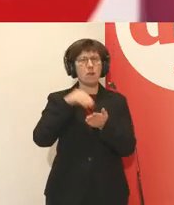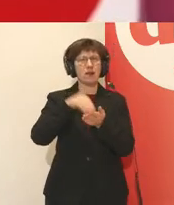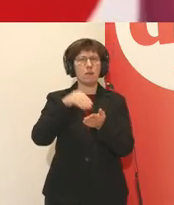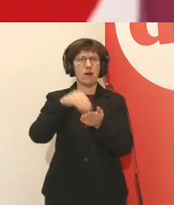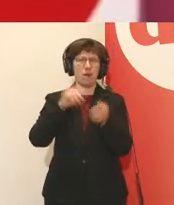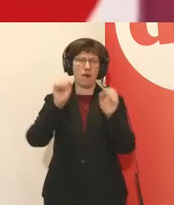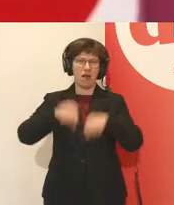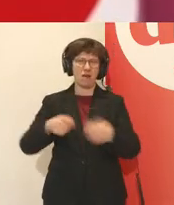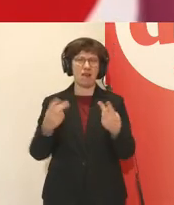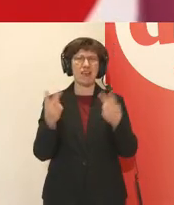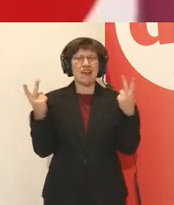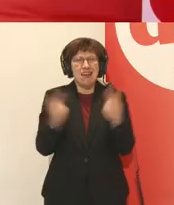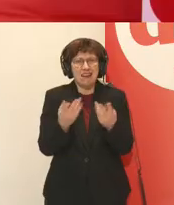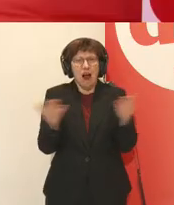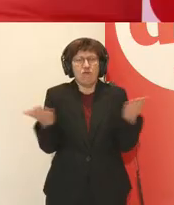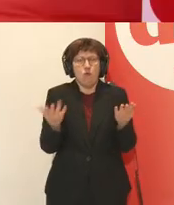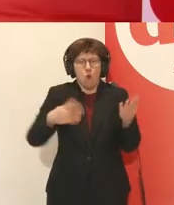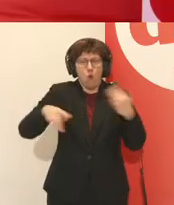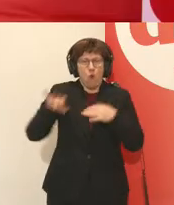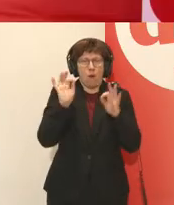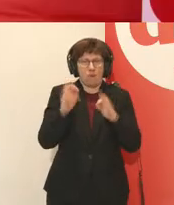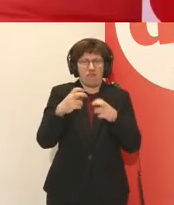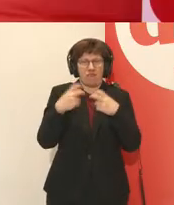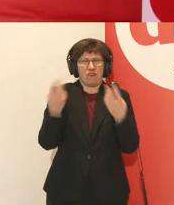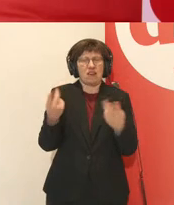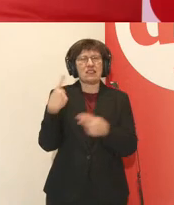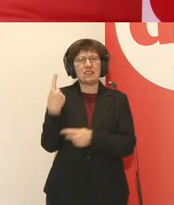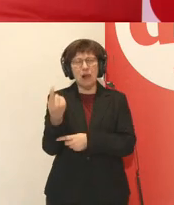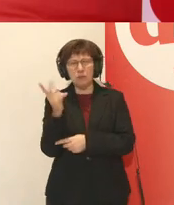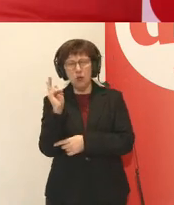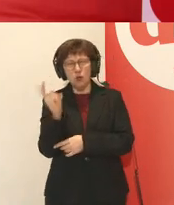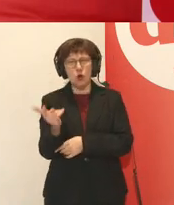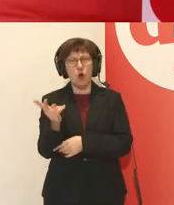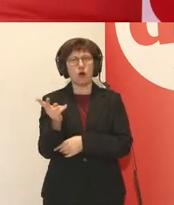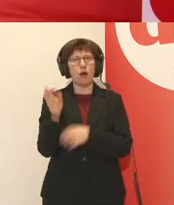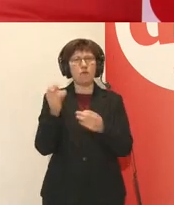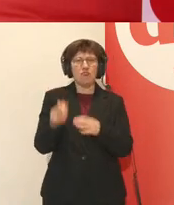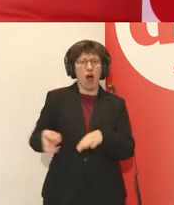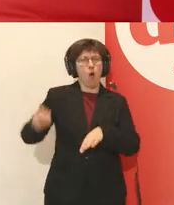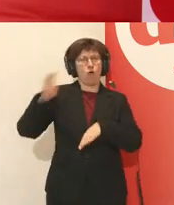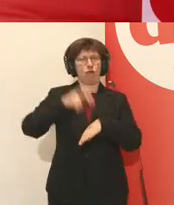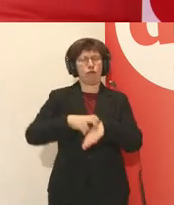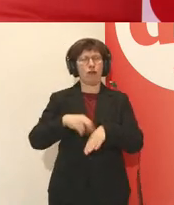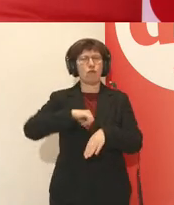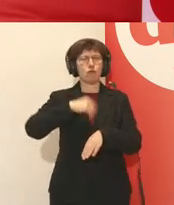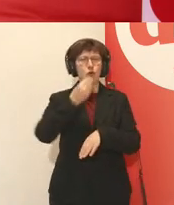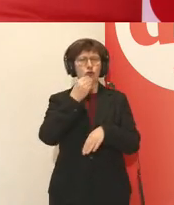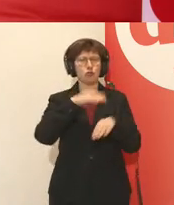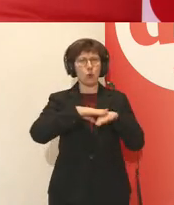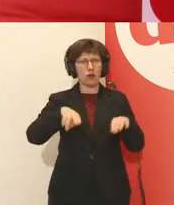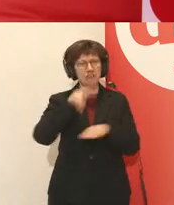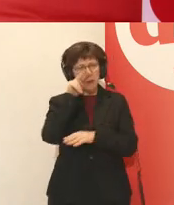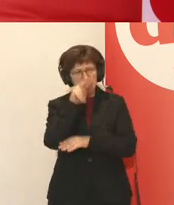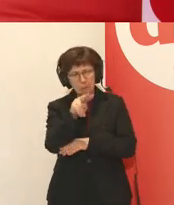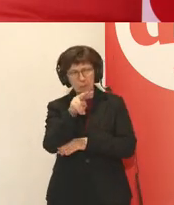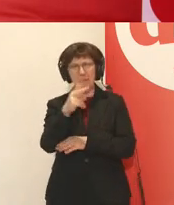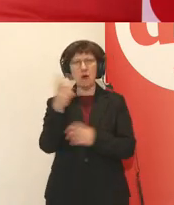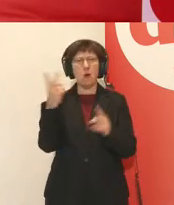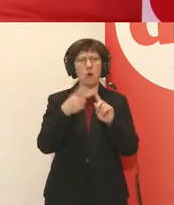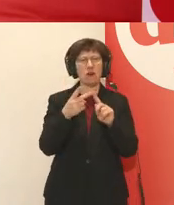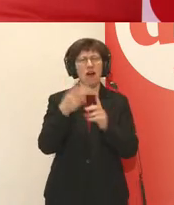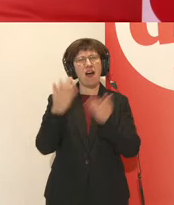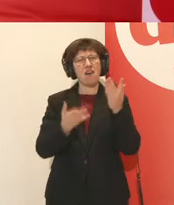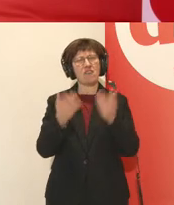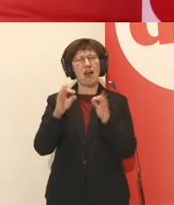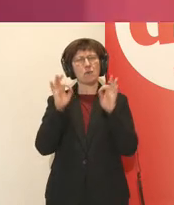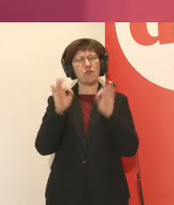sein egal wo ihr euch gerade befindet ob ihr noch gerade auf steht beim frühstückstisch sitzt oder vielleicht